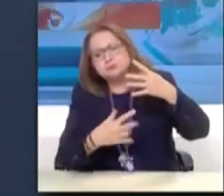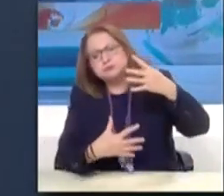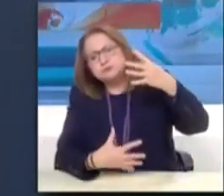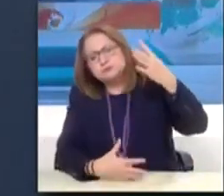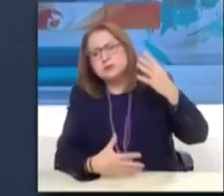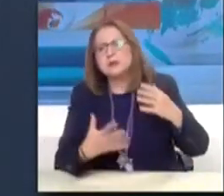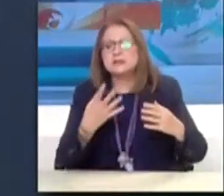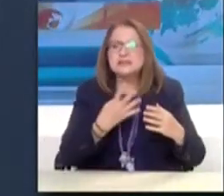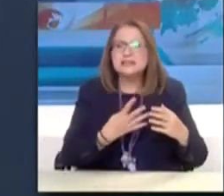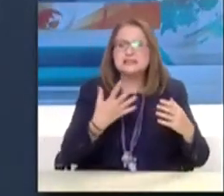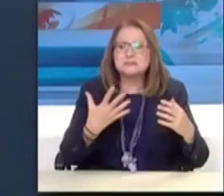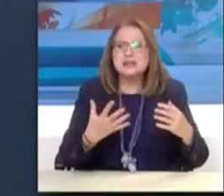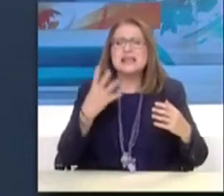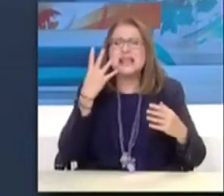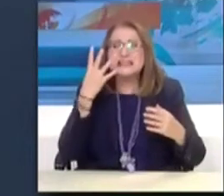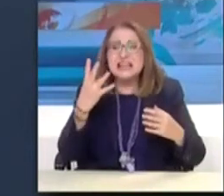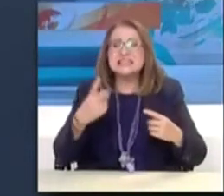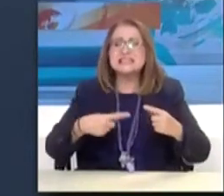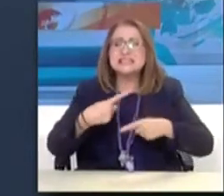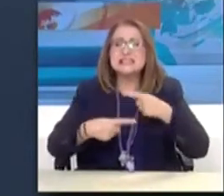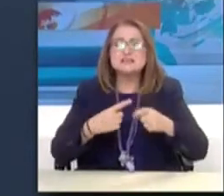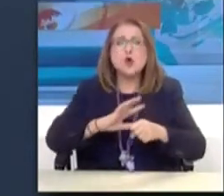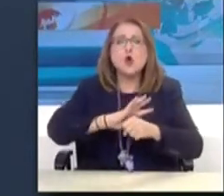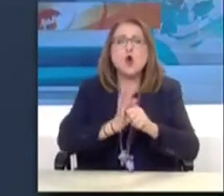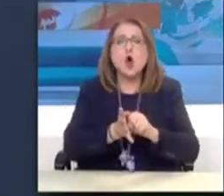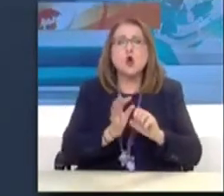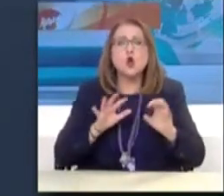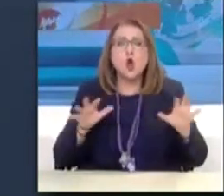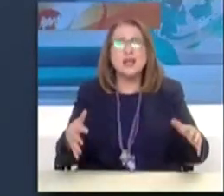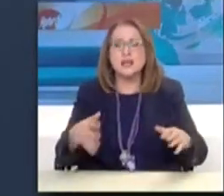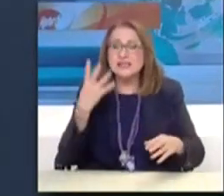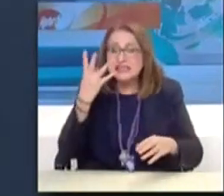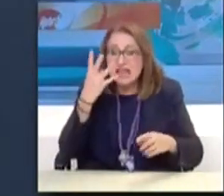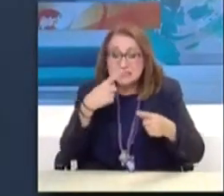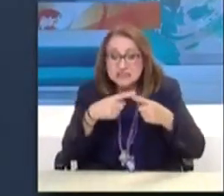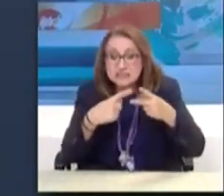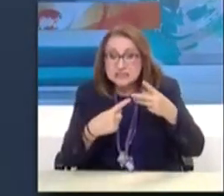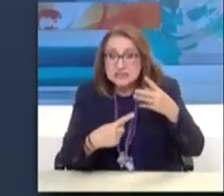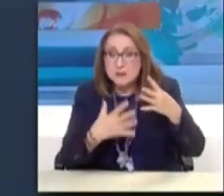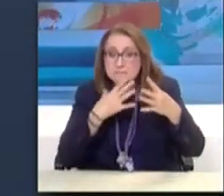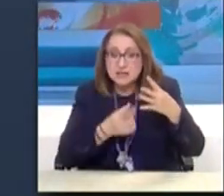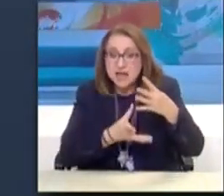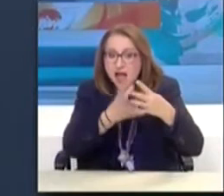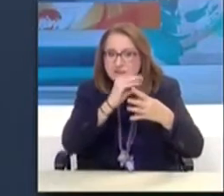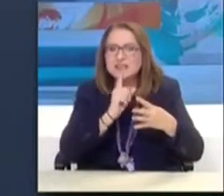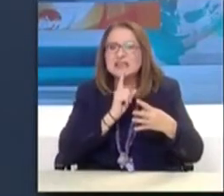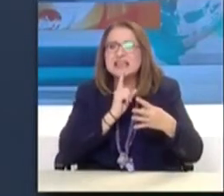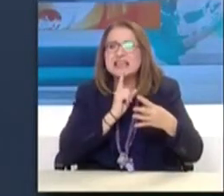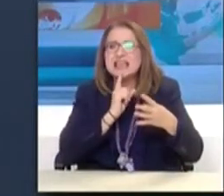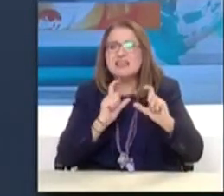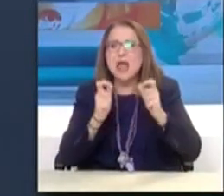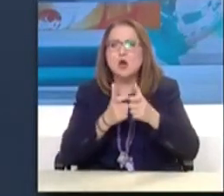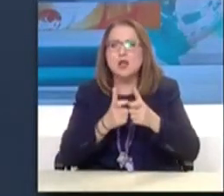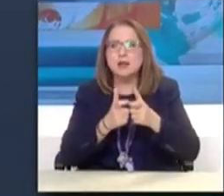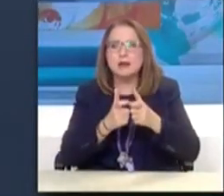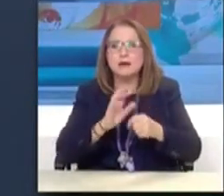τουλάχιστον 4 ποικιλίες κλασικών κορονοϊών που ανήκουν στην ίδια οικογένεια. Οι ως σήμερα γνωστοί